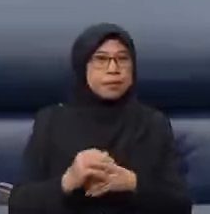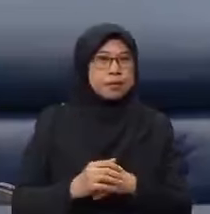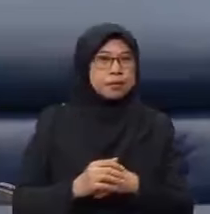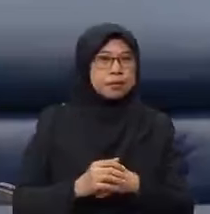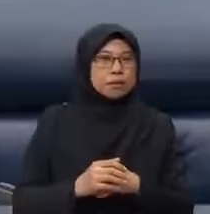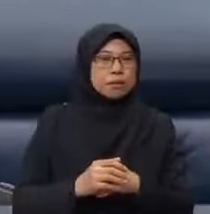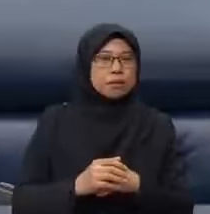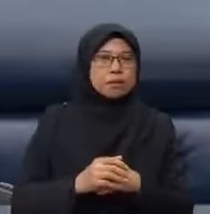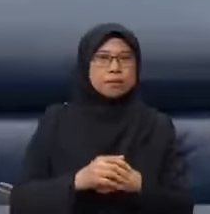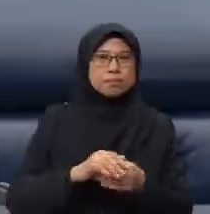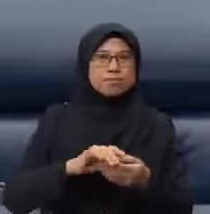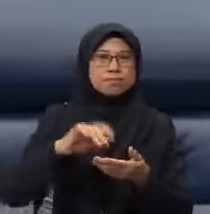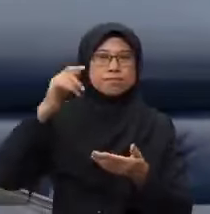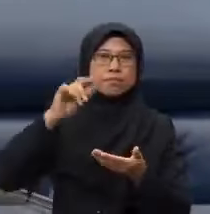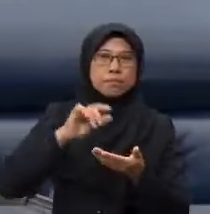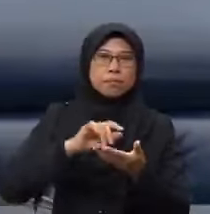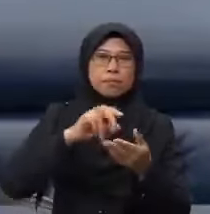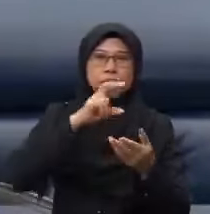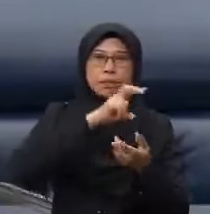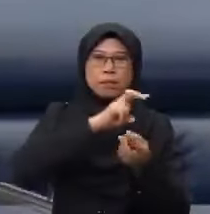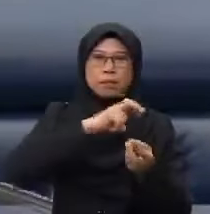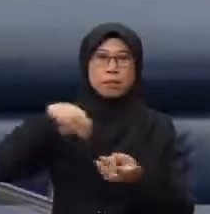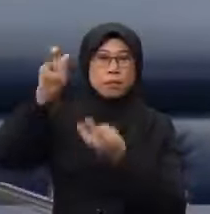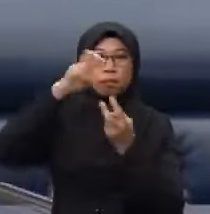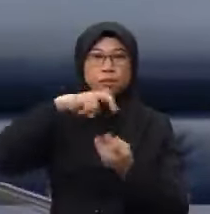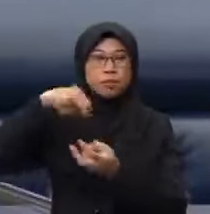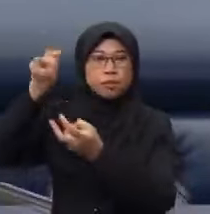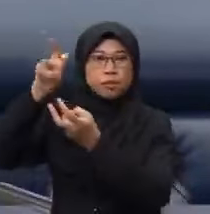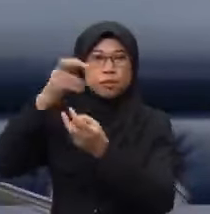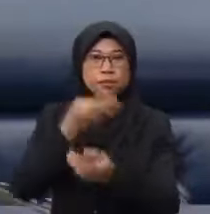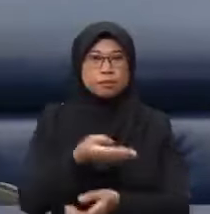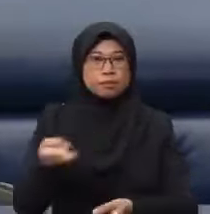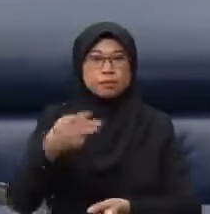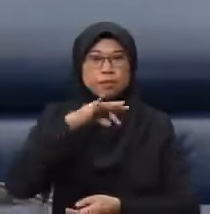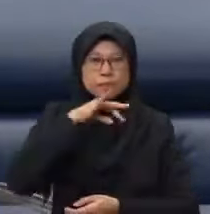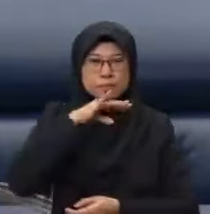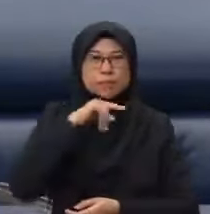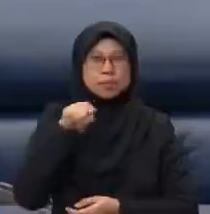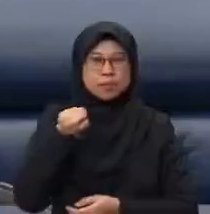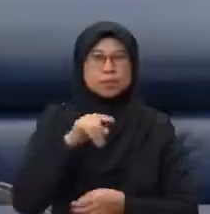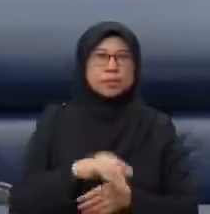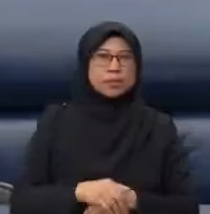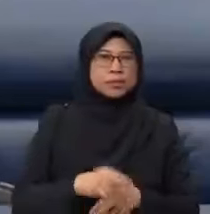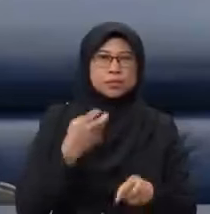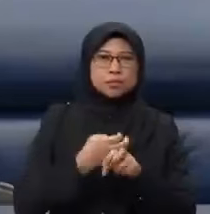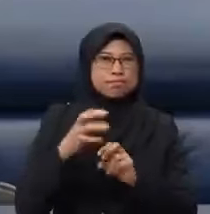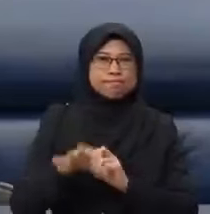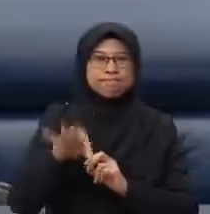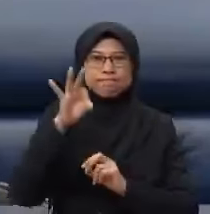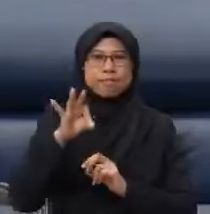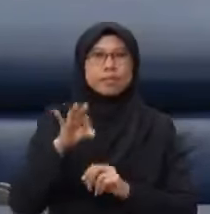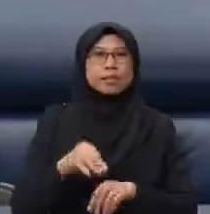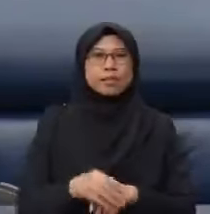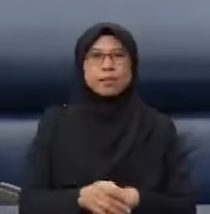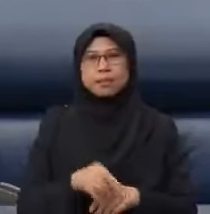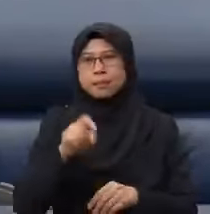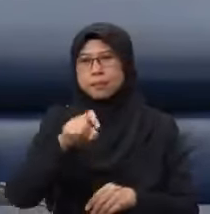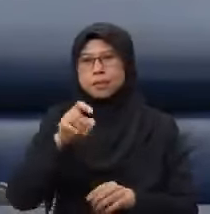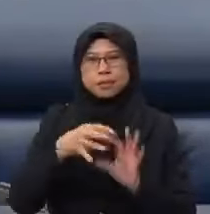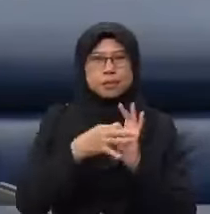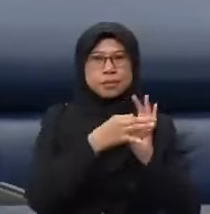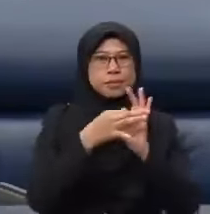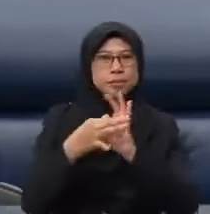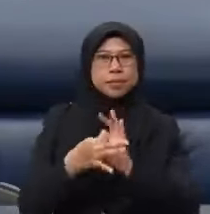memuat naik bahan-bahan lucah ini jadi di situ kerjasama yang lebih baik diperlukan daripada platform-platform media sosial ada